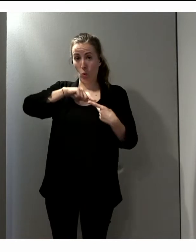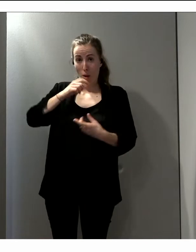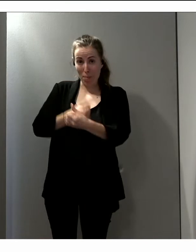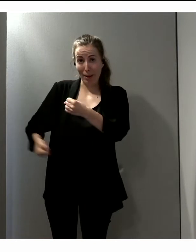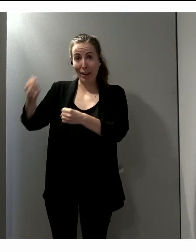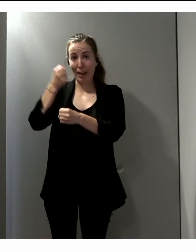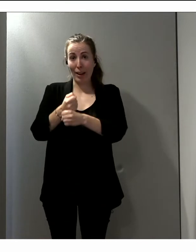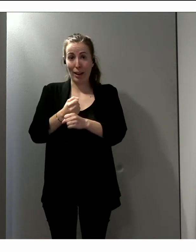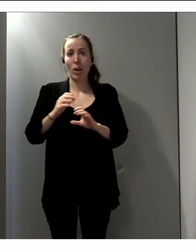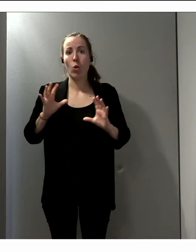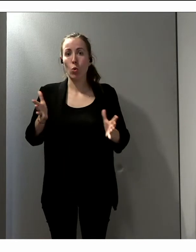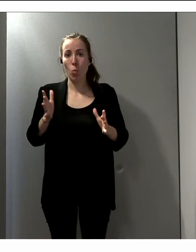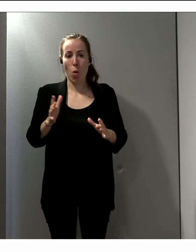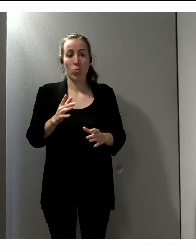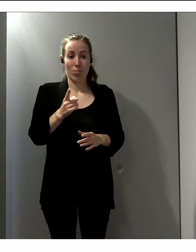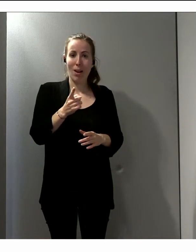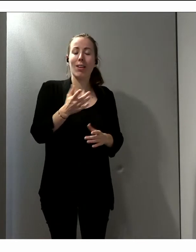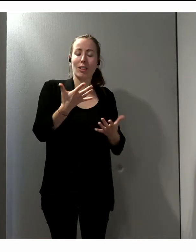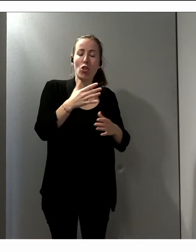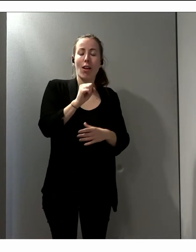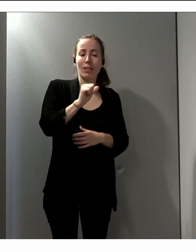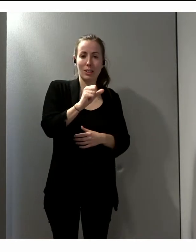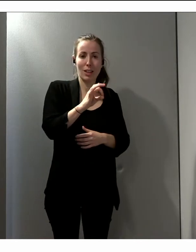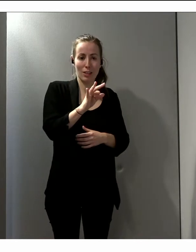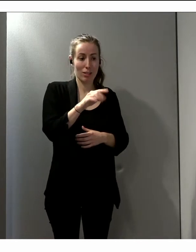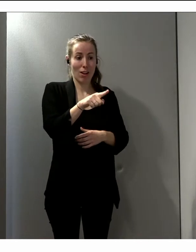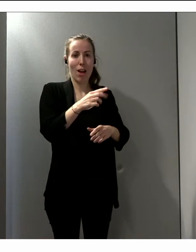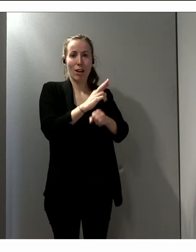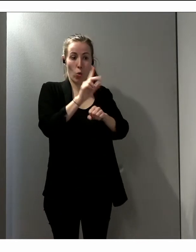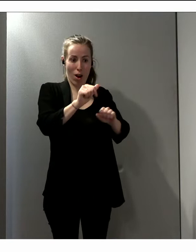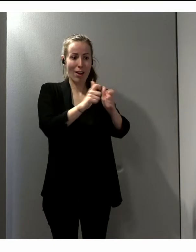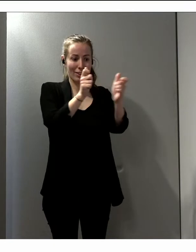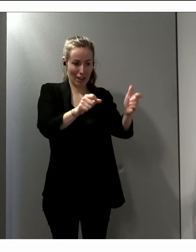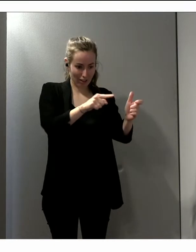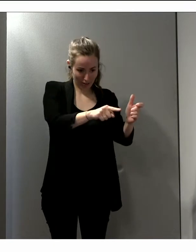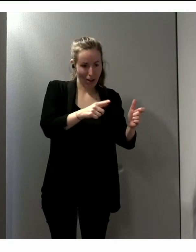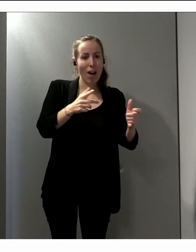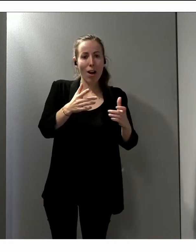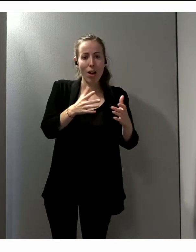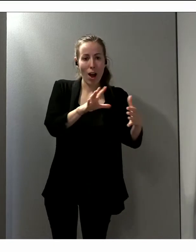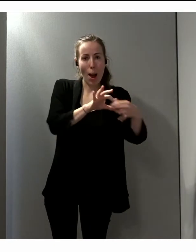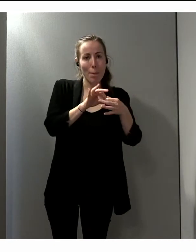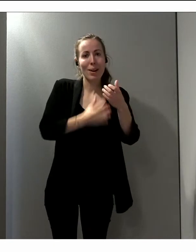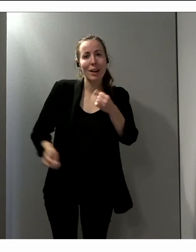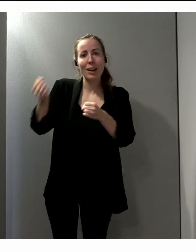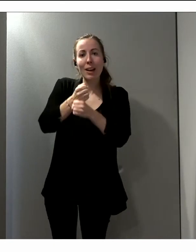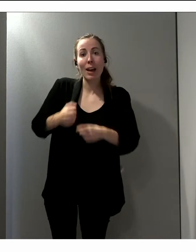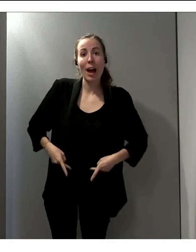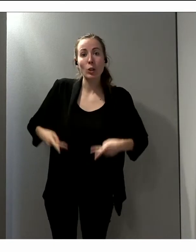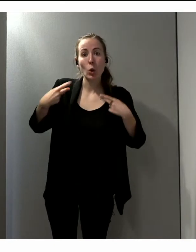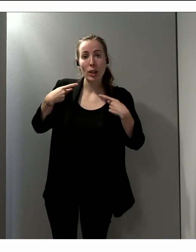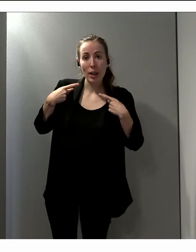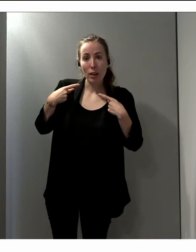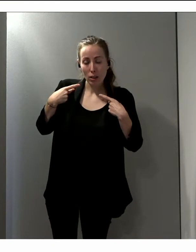d'un ESAT que nous gérons dans la région, et un atelier qui permet aujourd'hui à une vingtaine